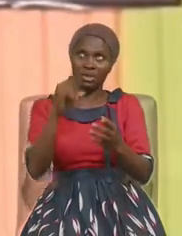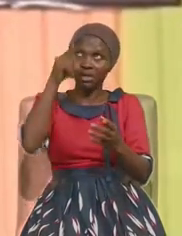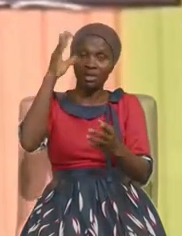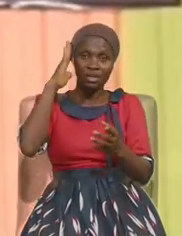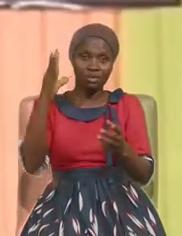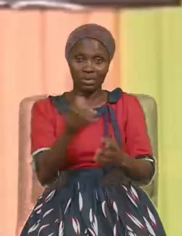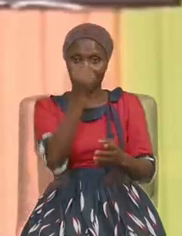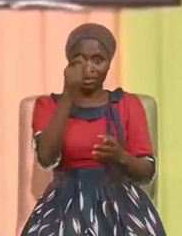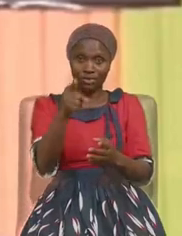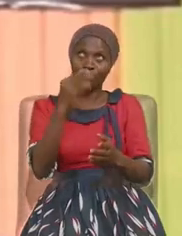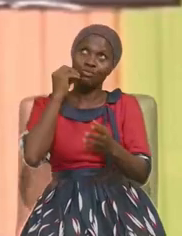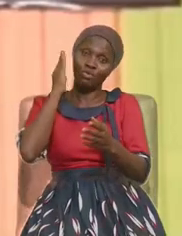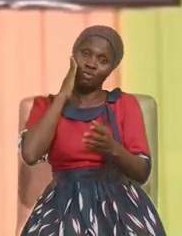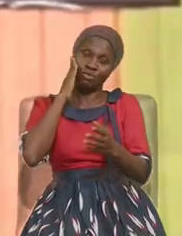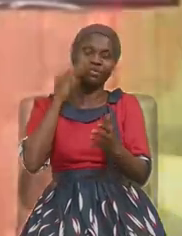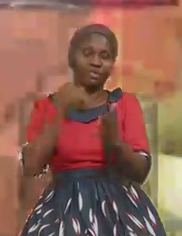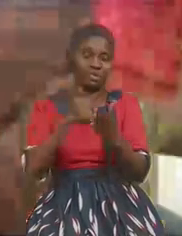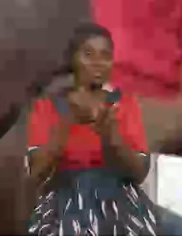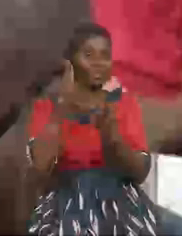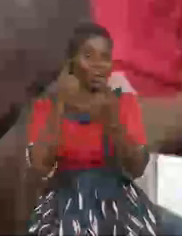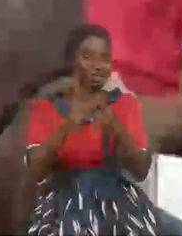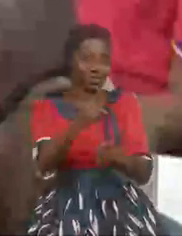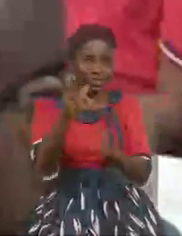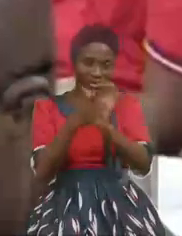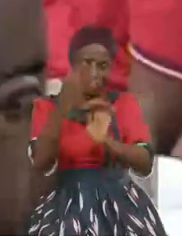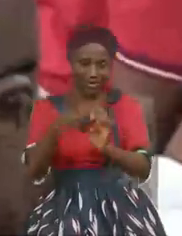maison. Ça va t'arriver au nom de Jésus.